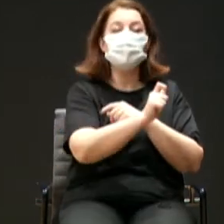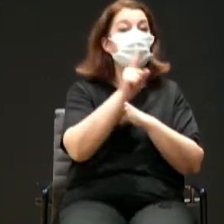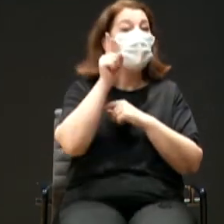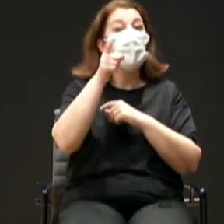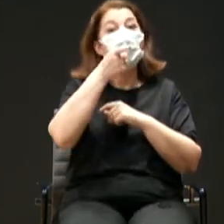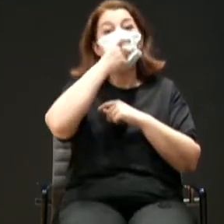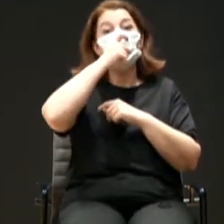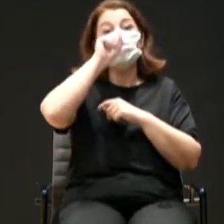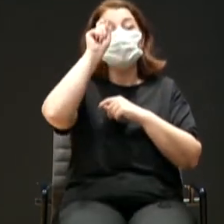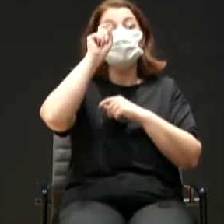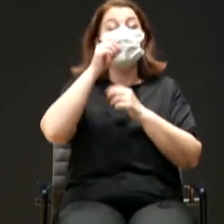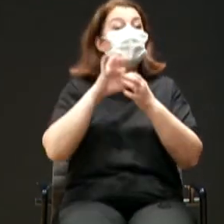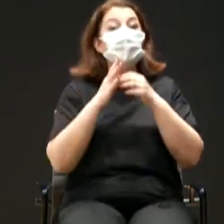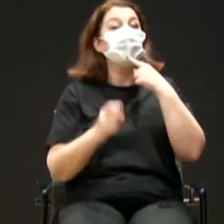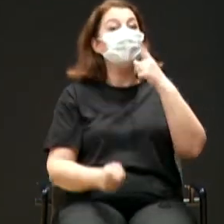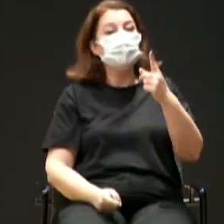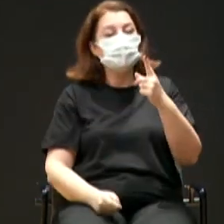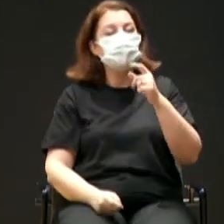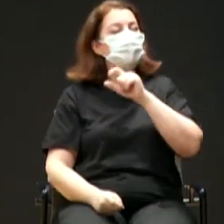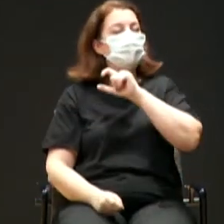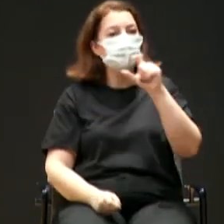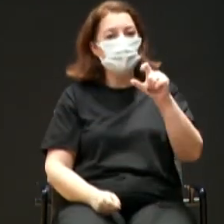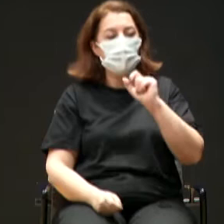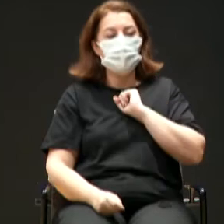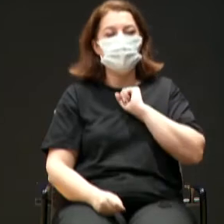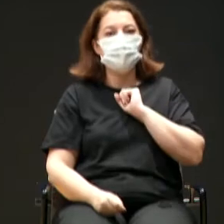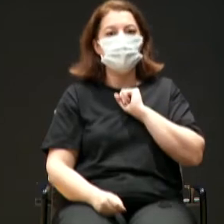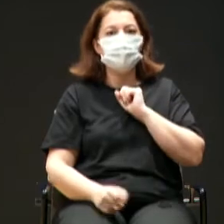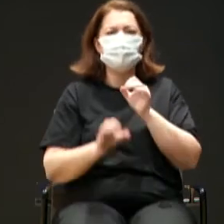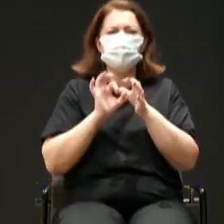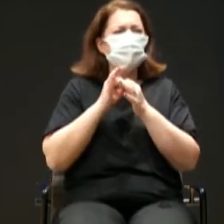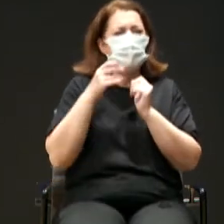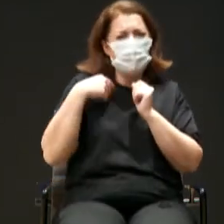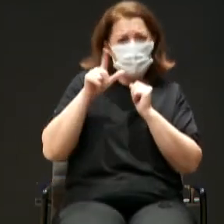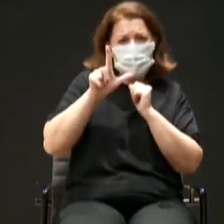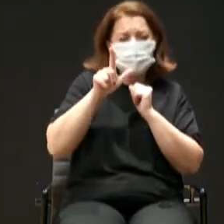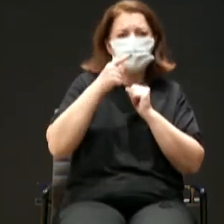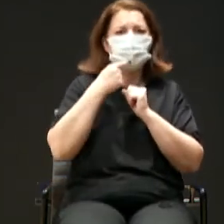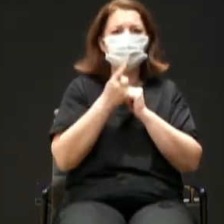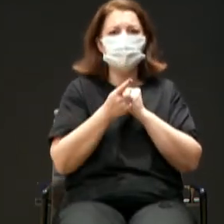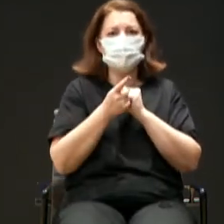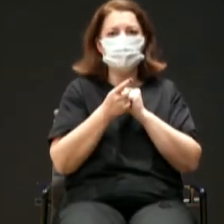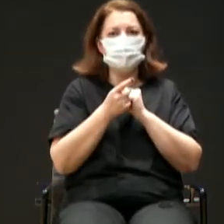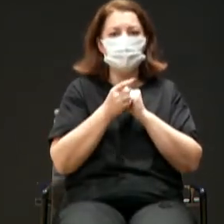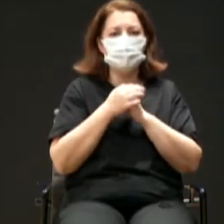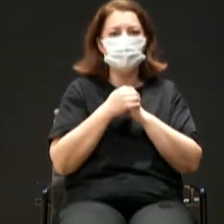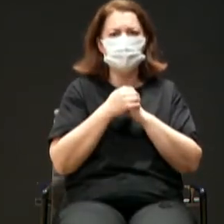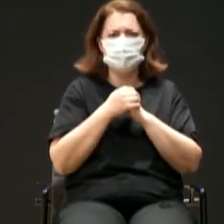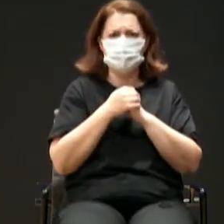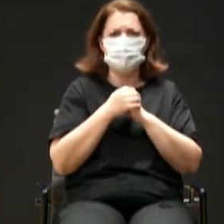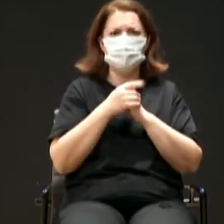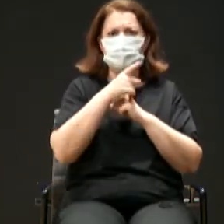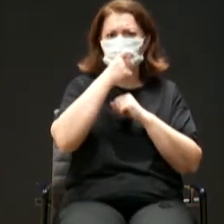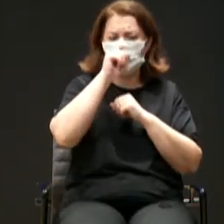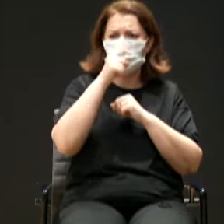diye sorduğunda sadrazamın cevabı şöyle olur. Neme lazım dedi diye. Kanun başka bir